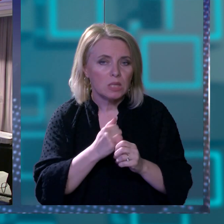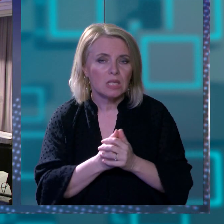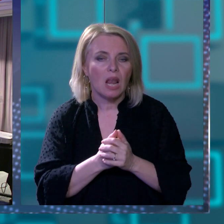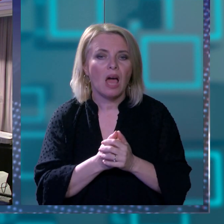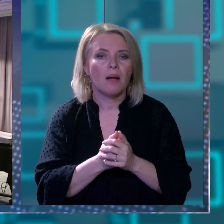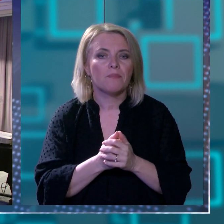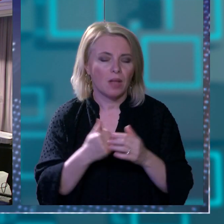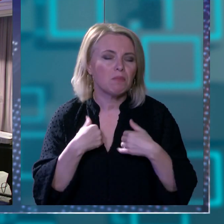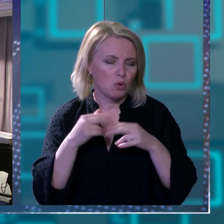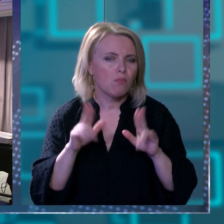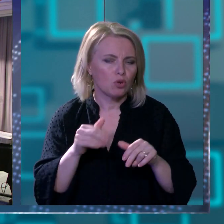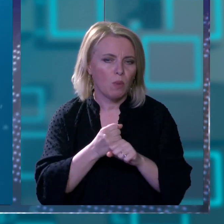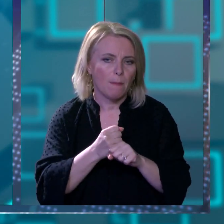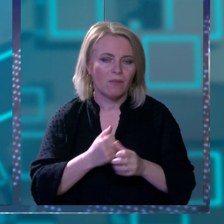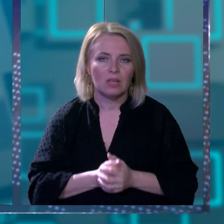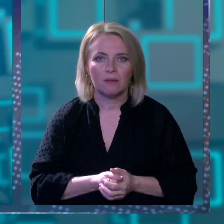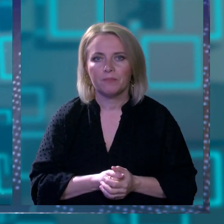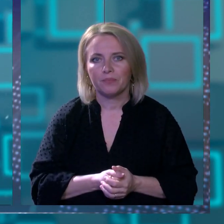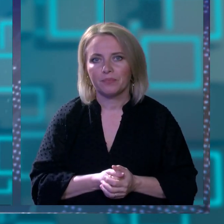imamo, mi to možemo.